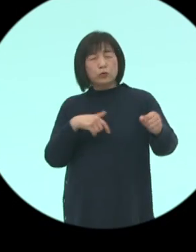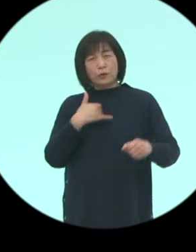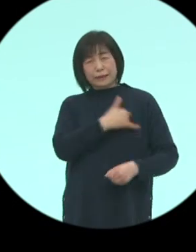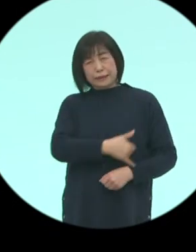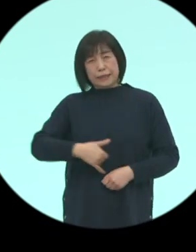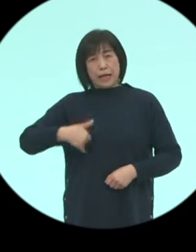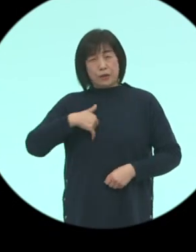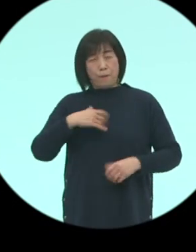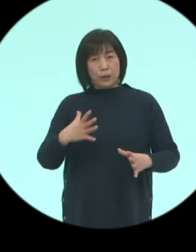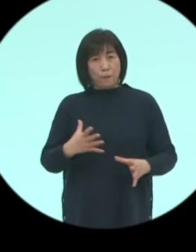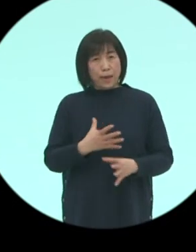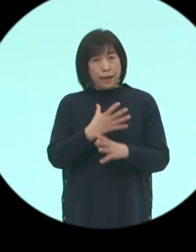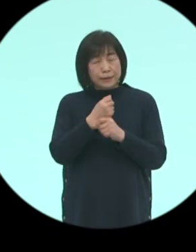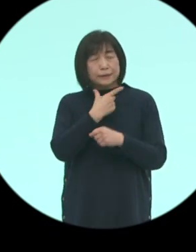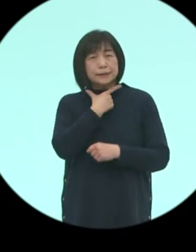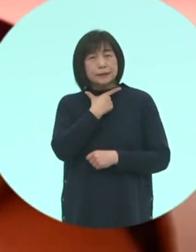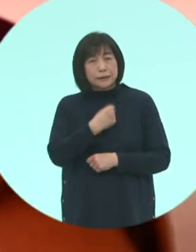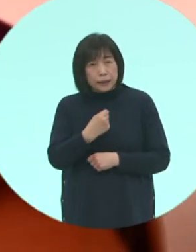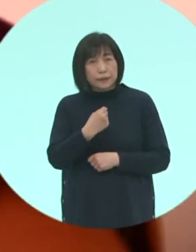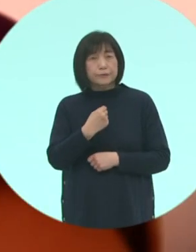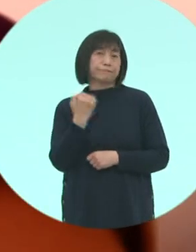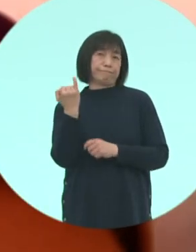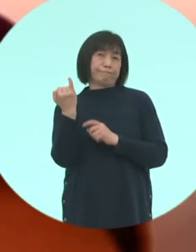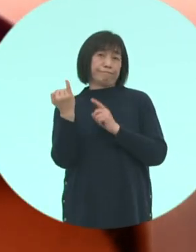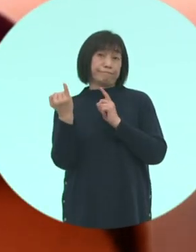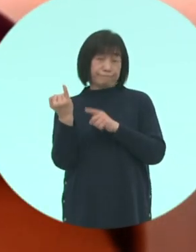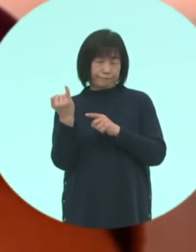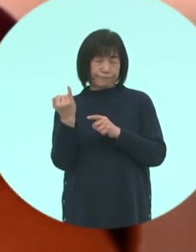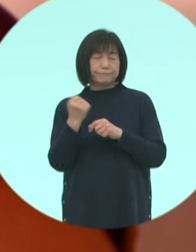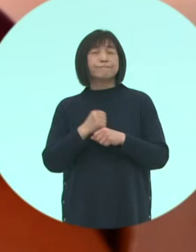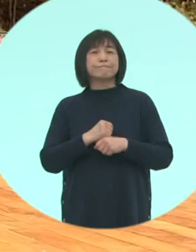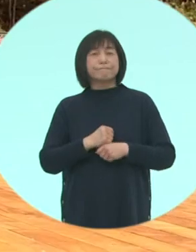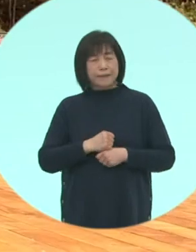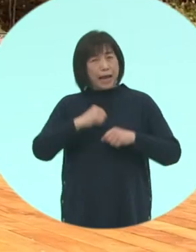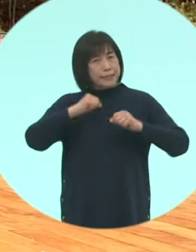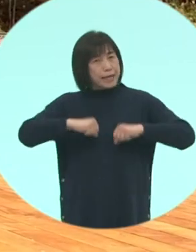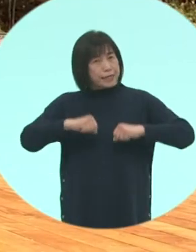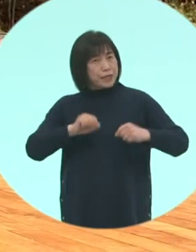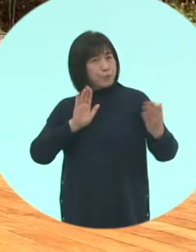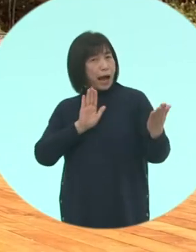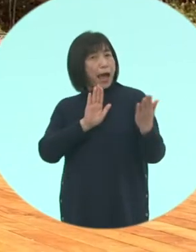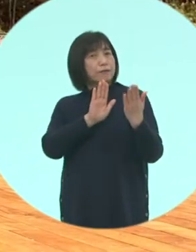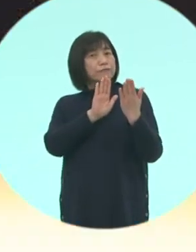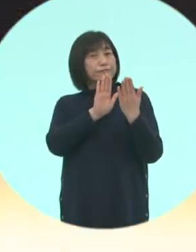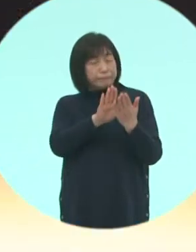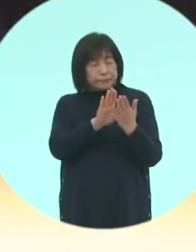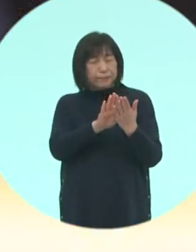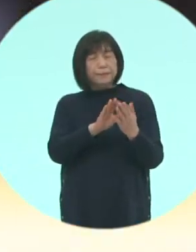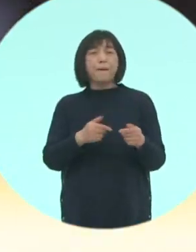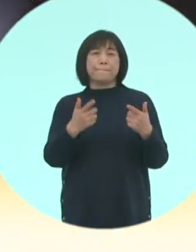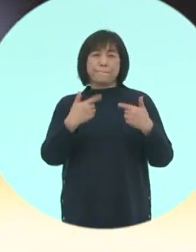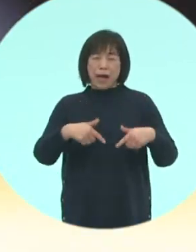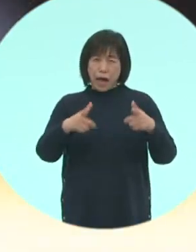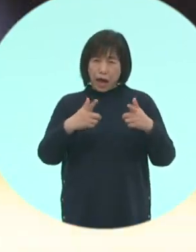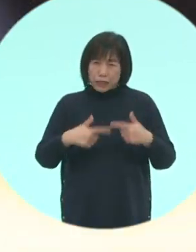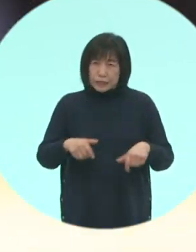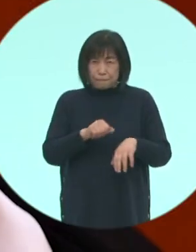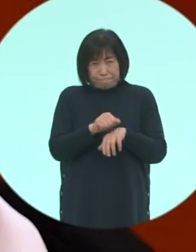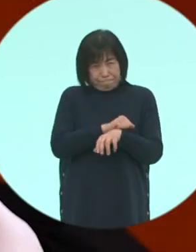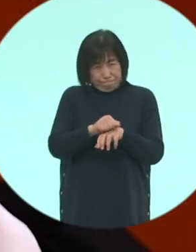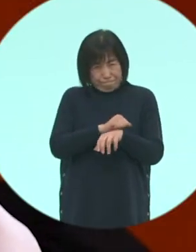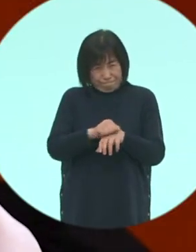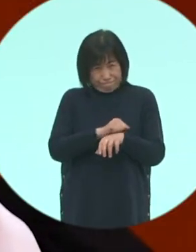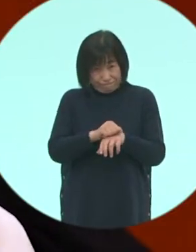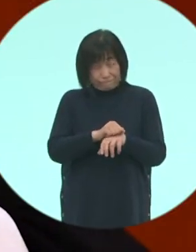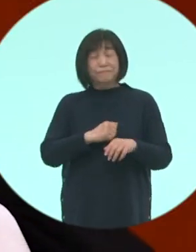考えている古田さん。来るべきその日を元気に迎えるために今も日々鍛錬を怠